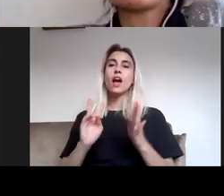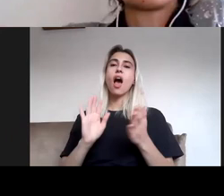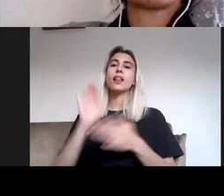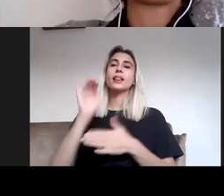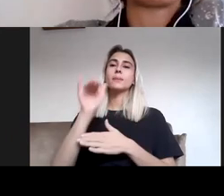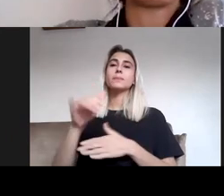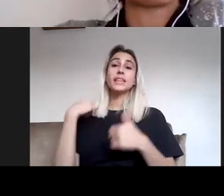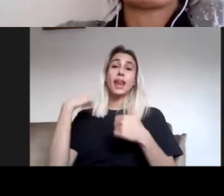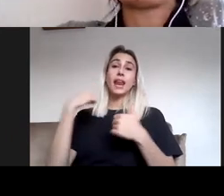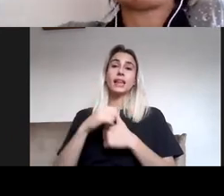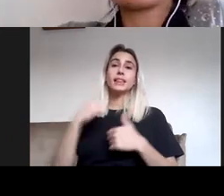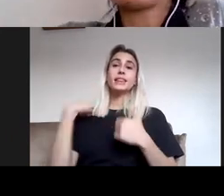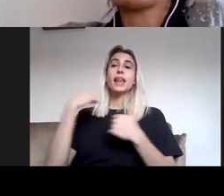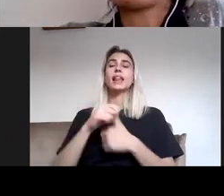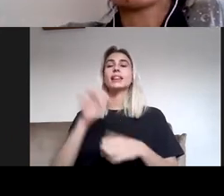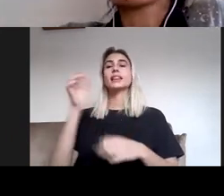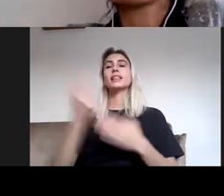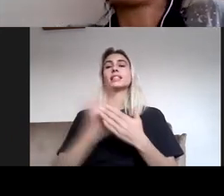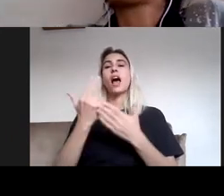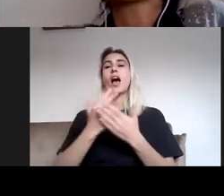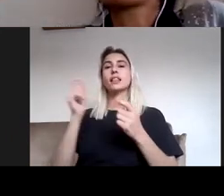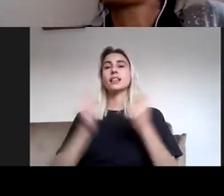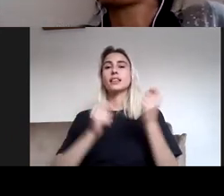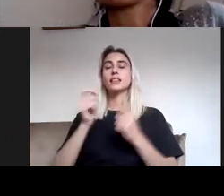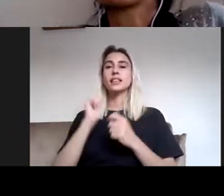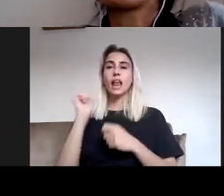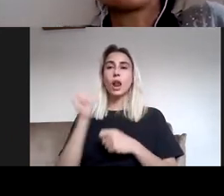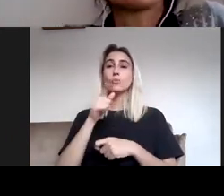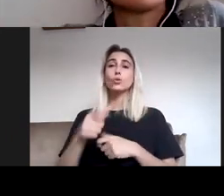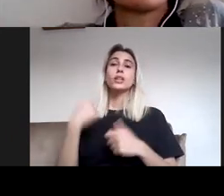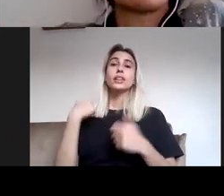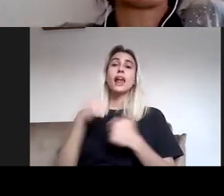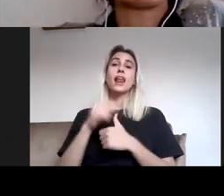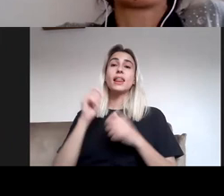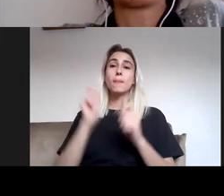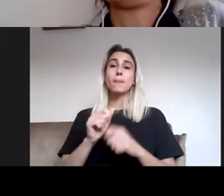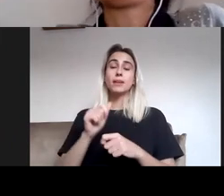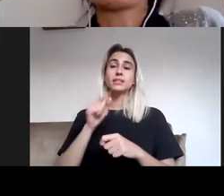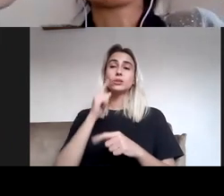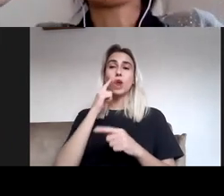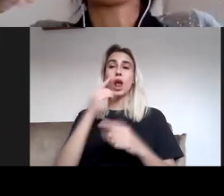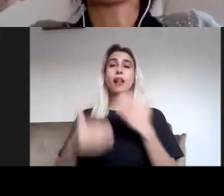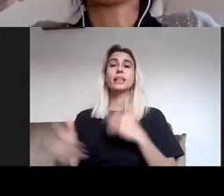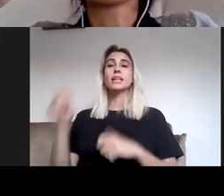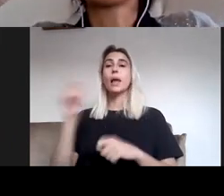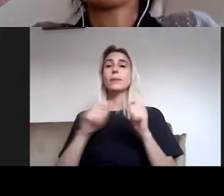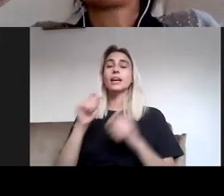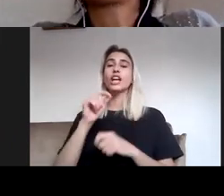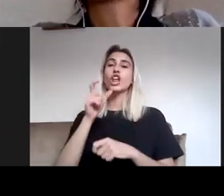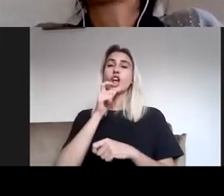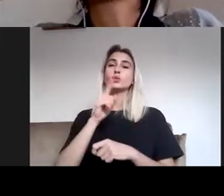yenilenerek yeniden dizayn edilmesi, gerekiyorsa sökülüp tekrar yapılması üzerine bir altyapı ihtiyacı söz